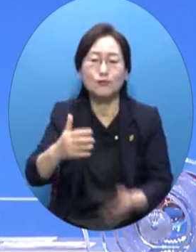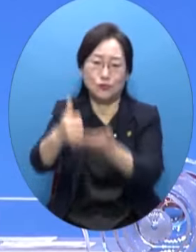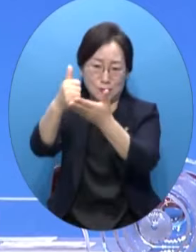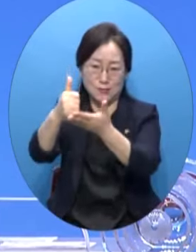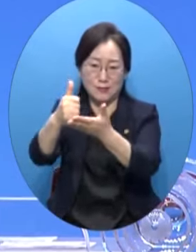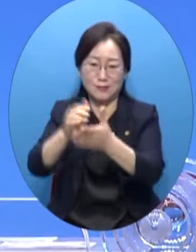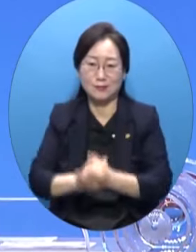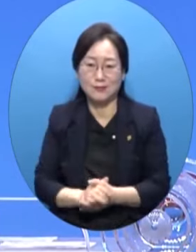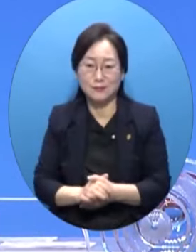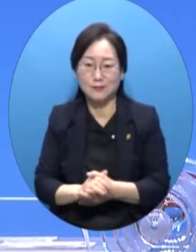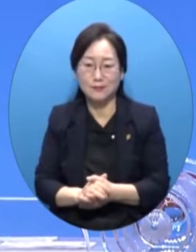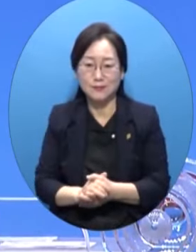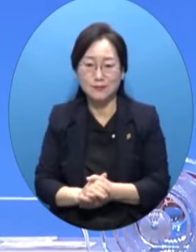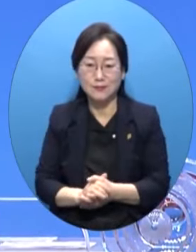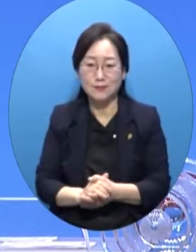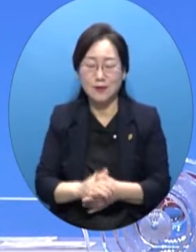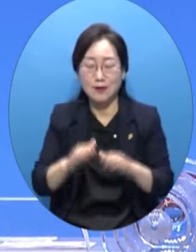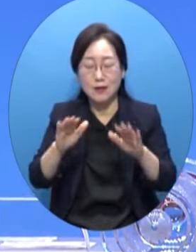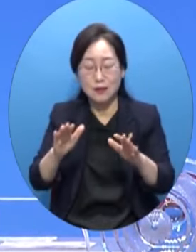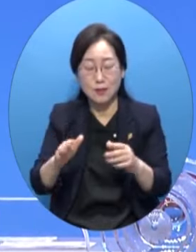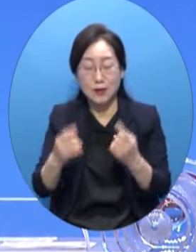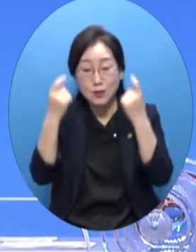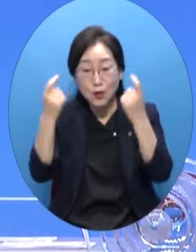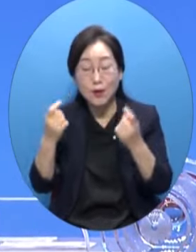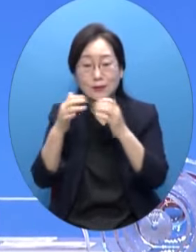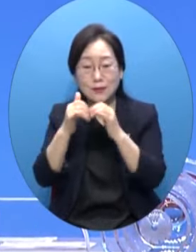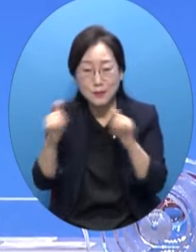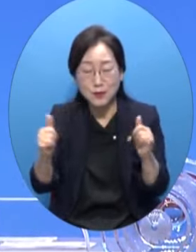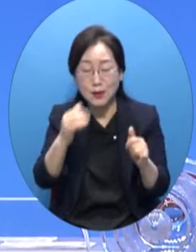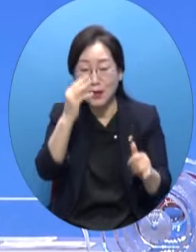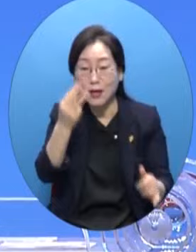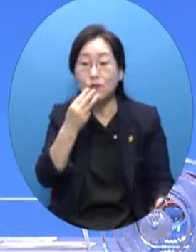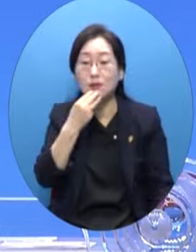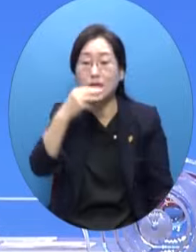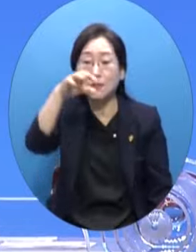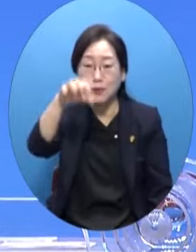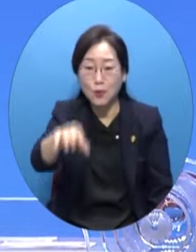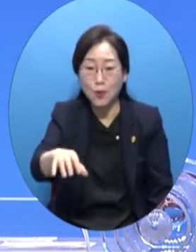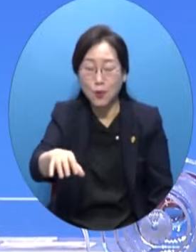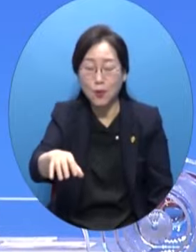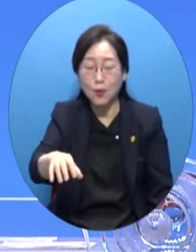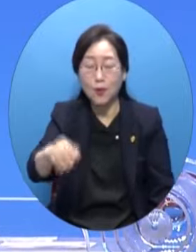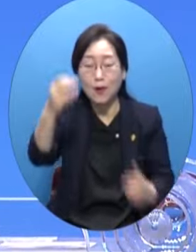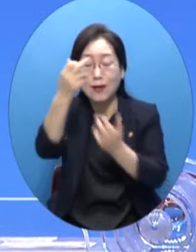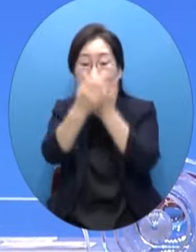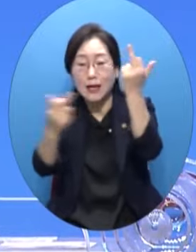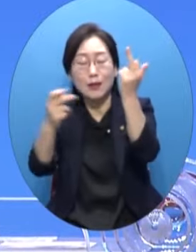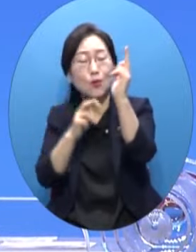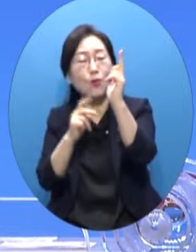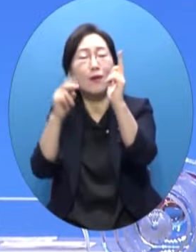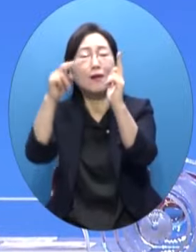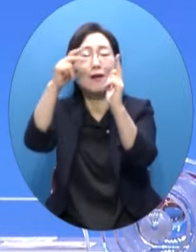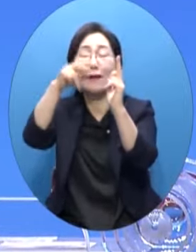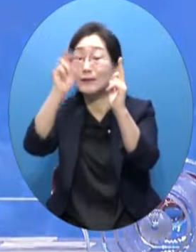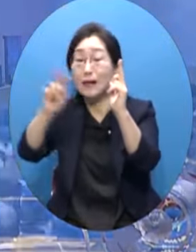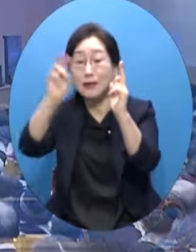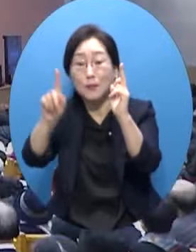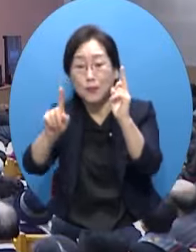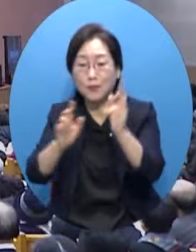되시는 것입니다. 순례자들이 예루살렘 성이 있는 그 시온산을 향하여 올라가면서 이렇게